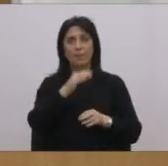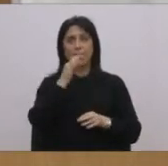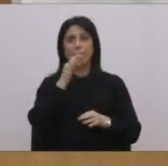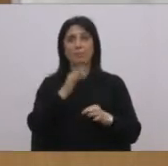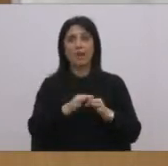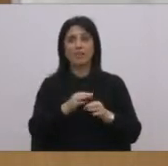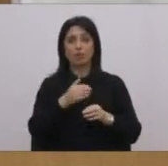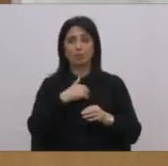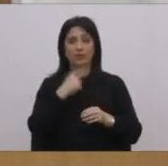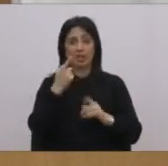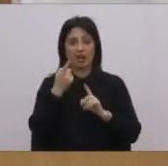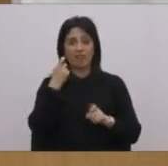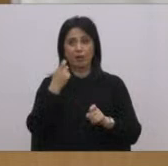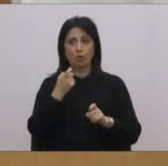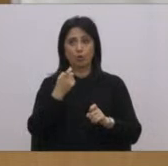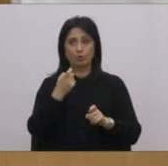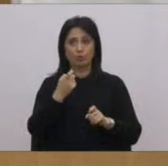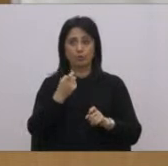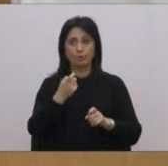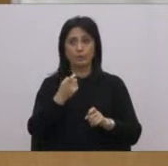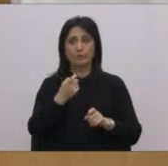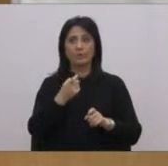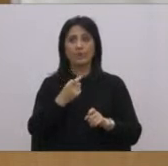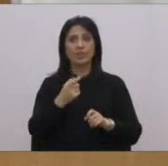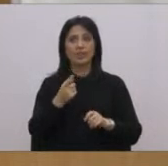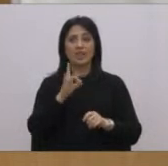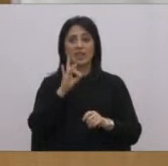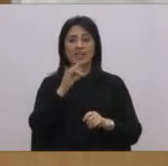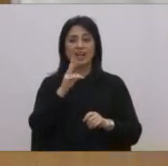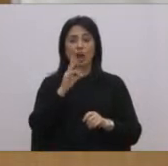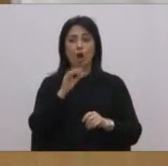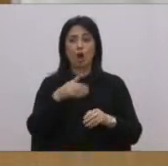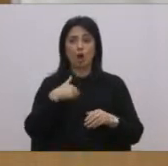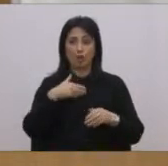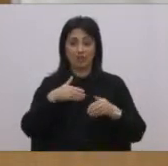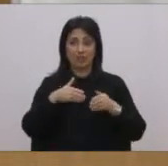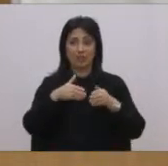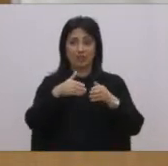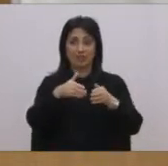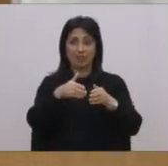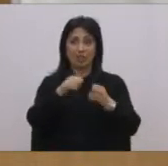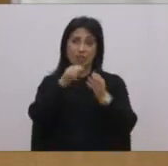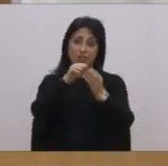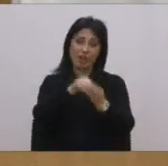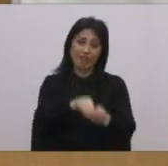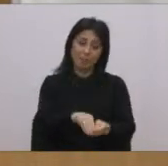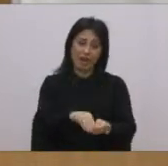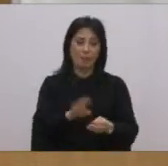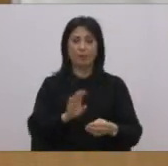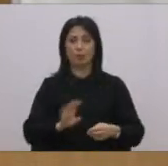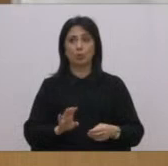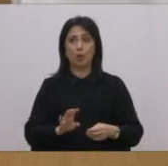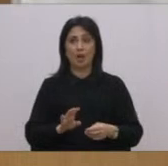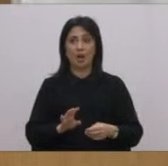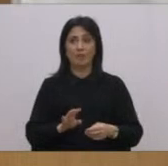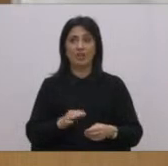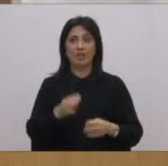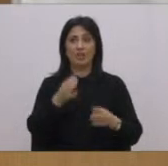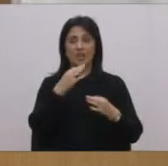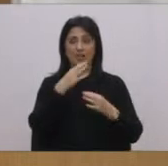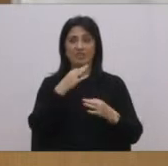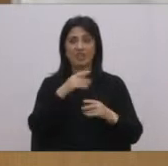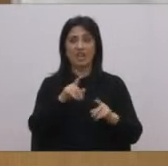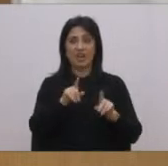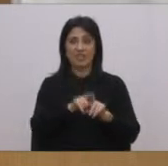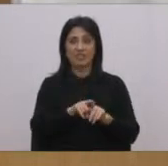პასუხისმგებლობა გვინდა გავიგოთო. Ai ricoți ro gavivlito, chavi marhebit tu arao. Da gvitkhraso